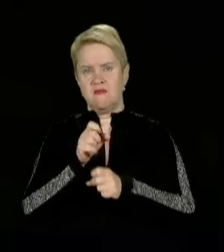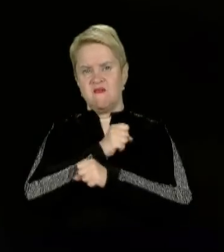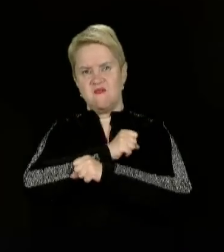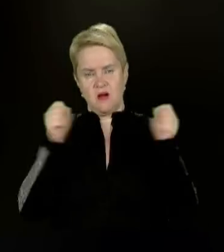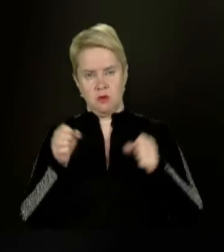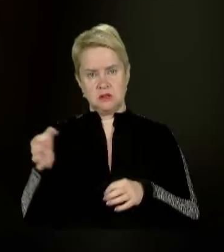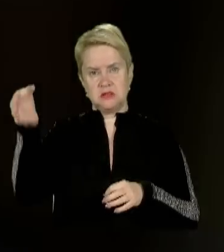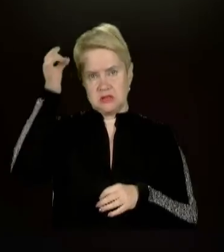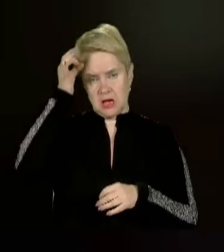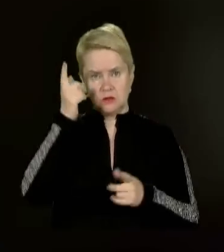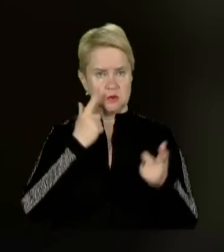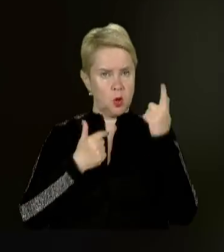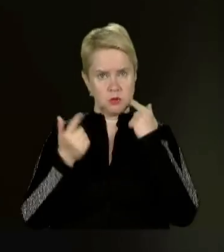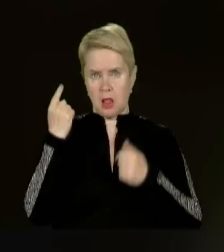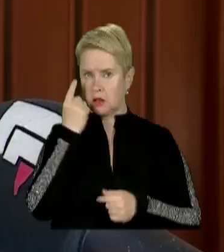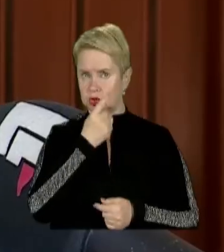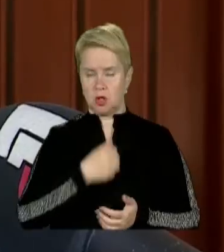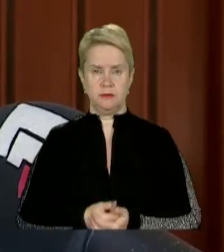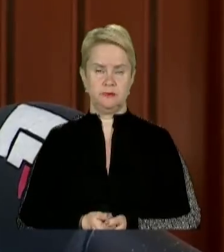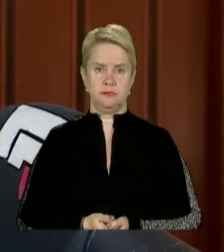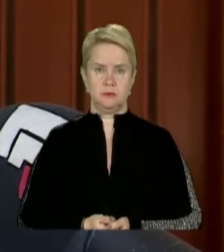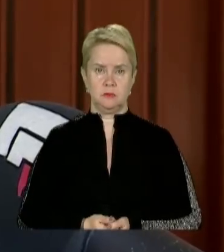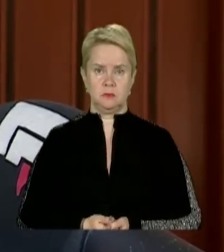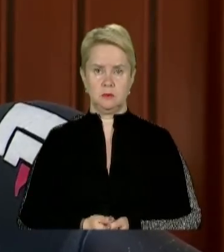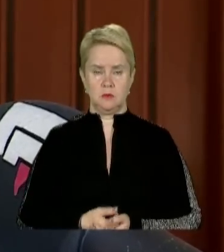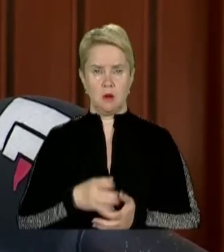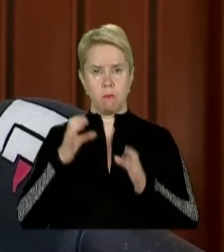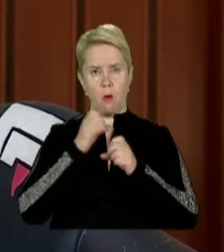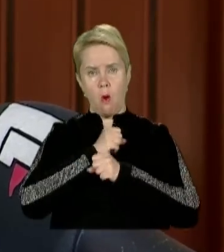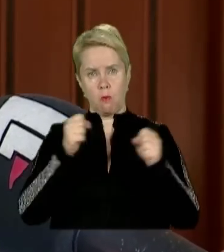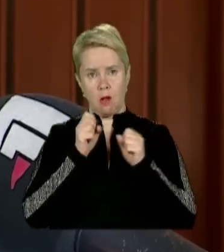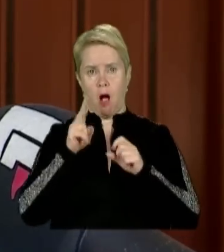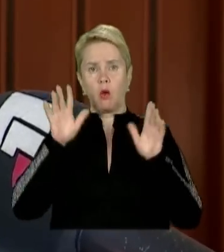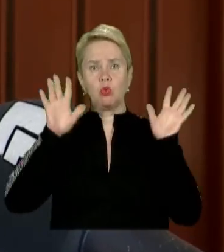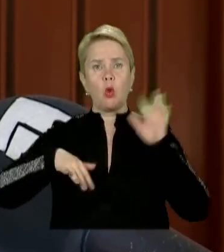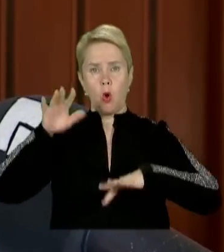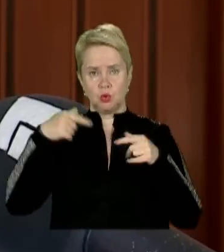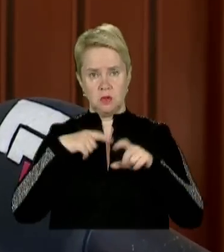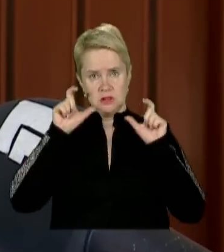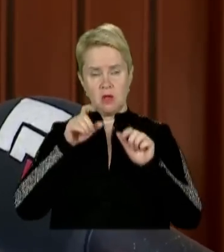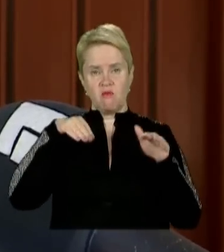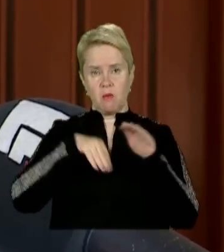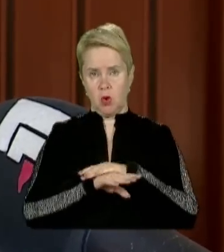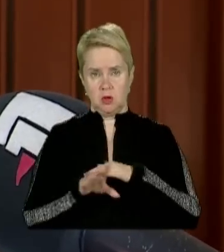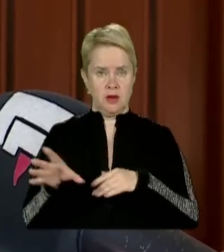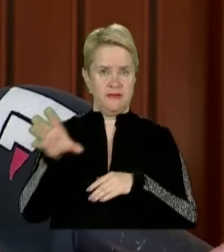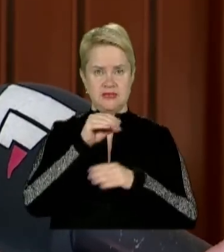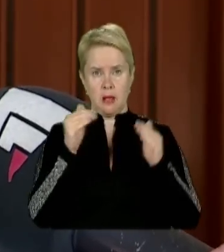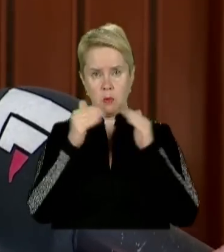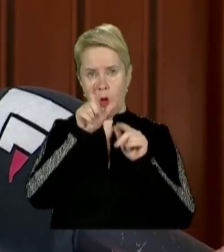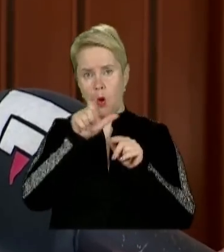вибухи згадує зі сльозами на очах. Сипались бомби, як дощ. Ми сиділи в підвалі всім